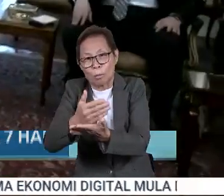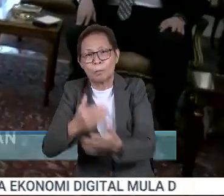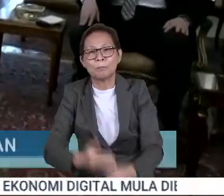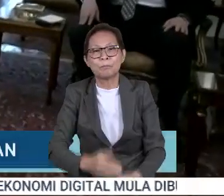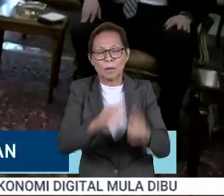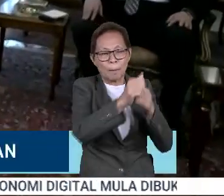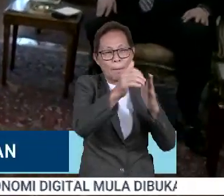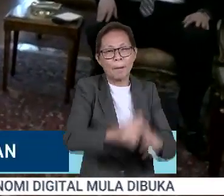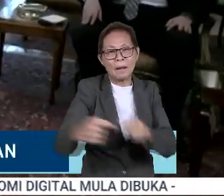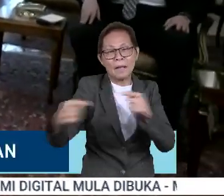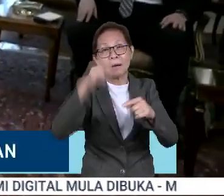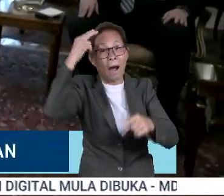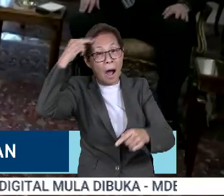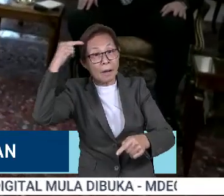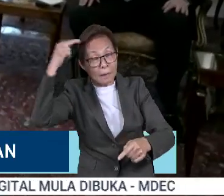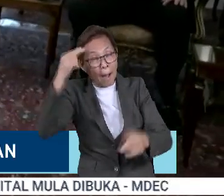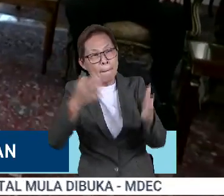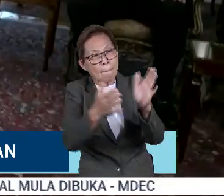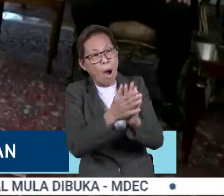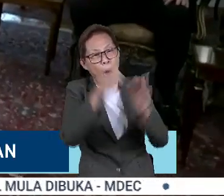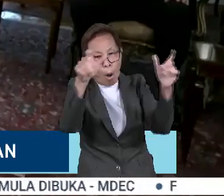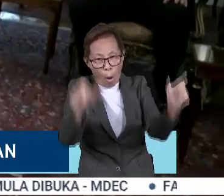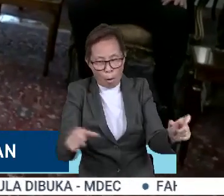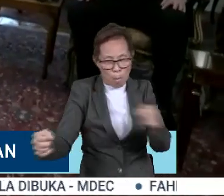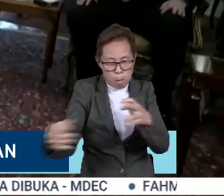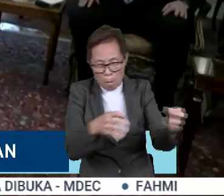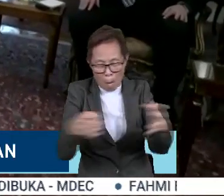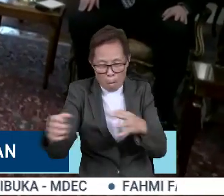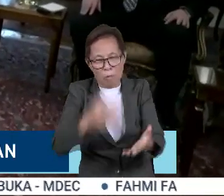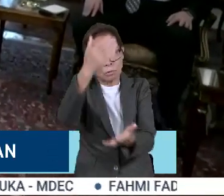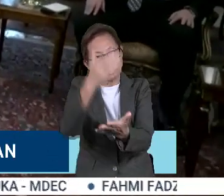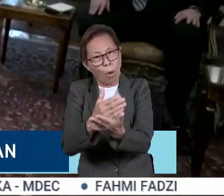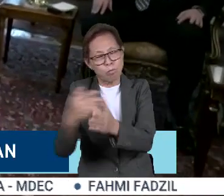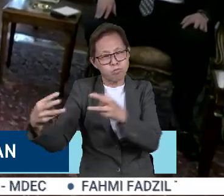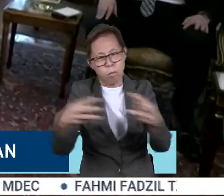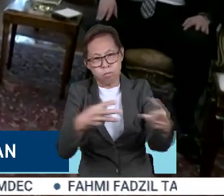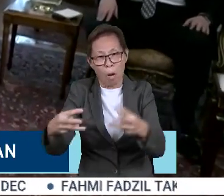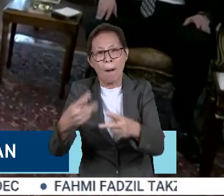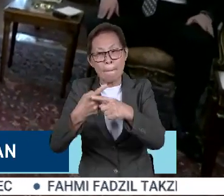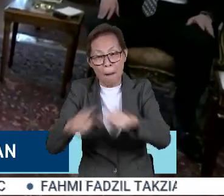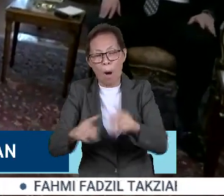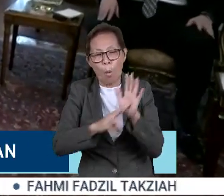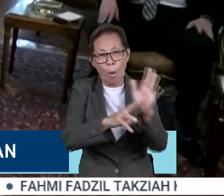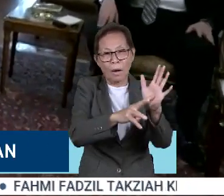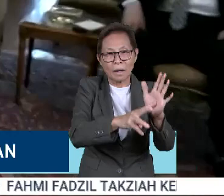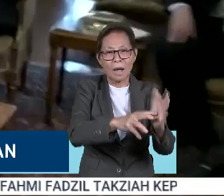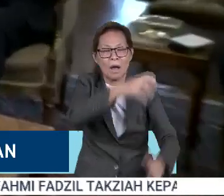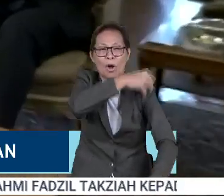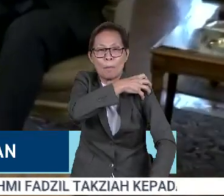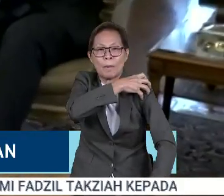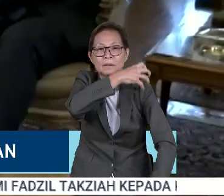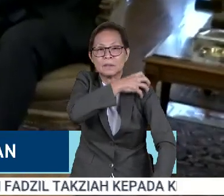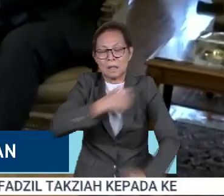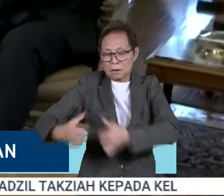pemimpin Liga Arab menggeser supaya pihak bertelaga di dan segera menghentikan pertempuran bagaimanapun wakil Commander